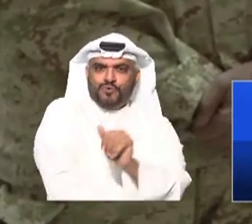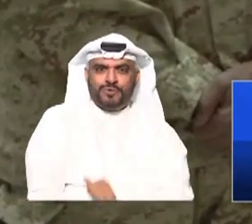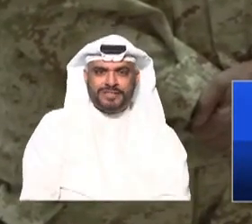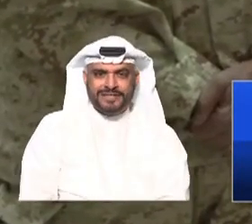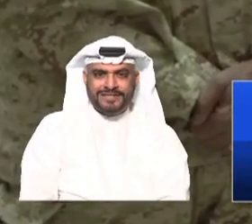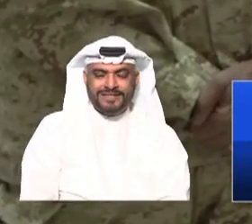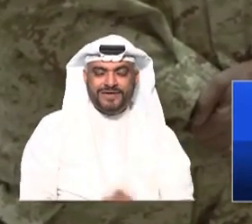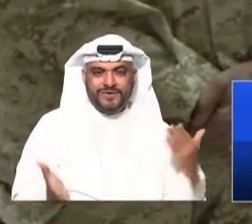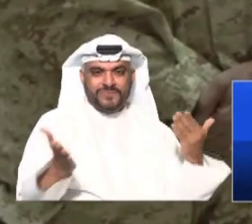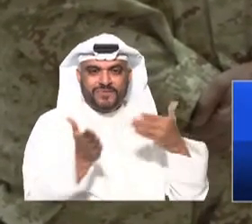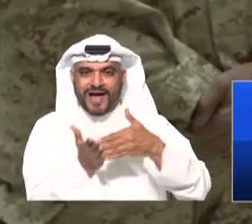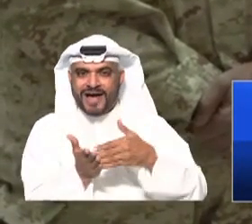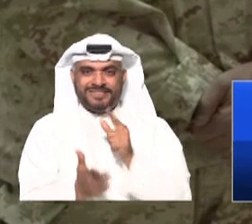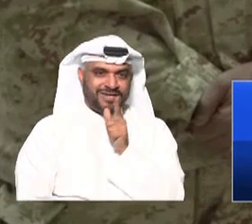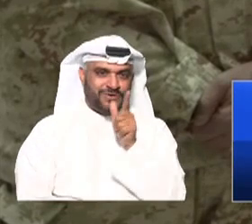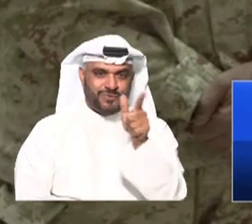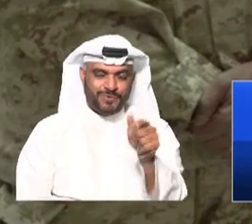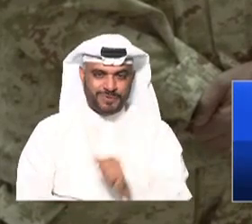في النهاية